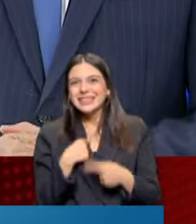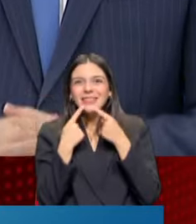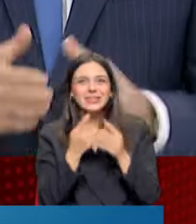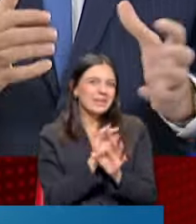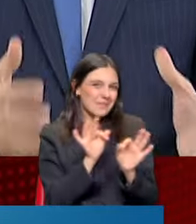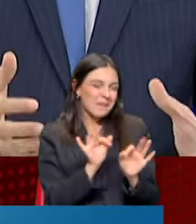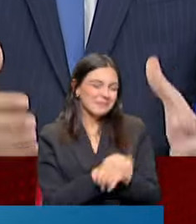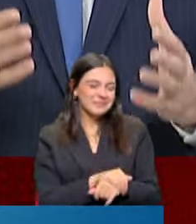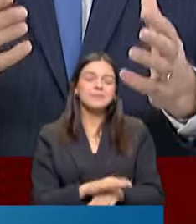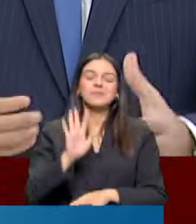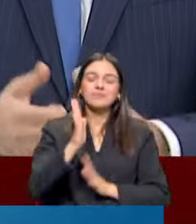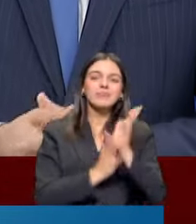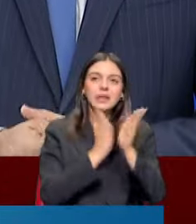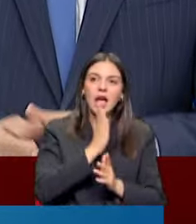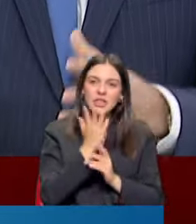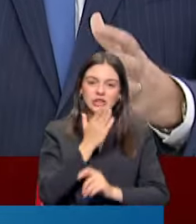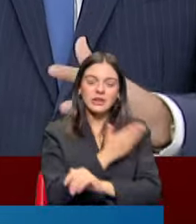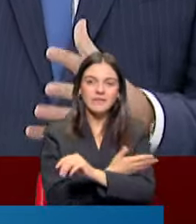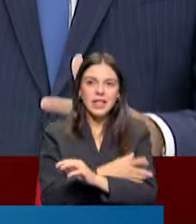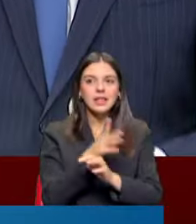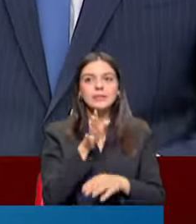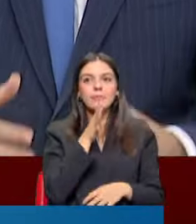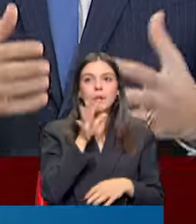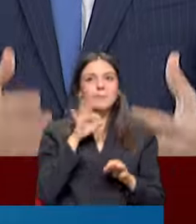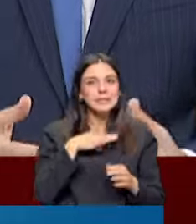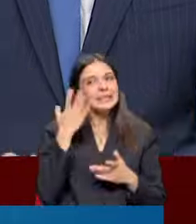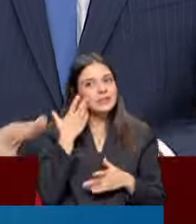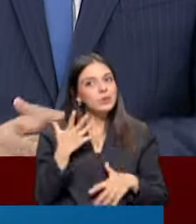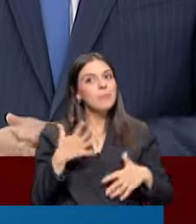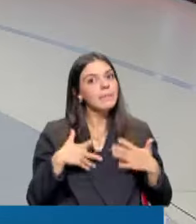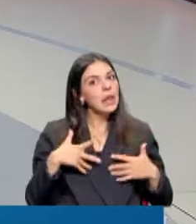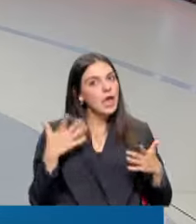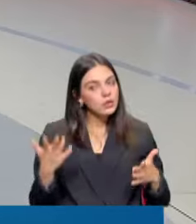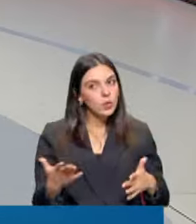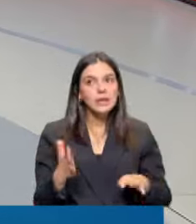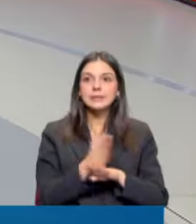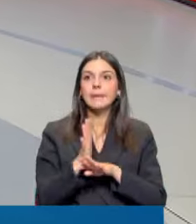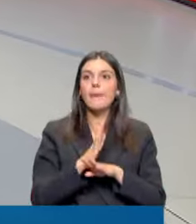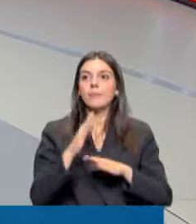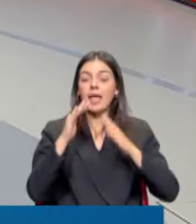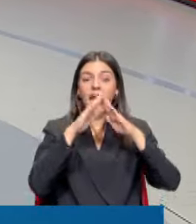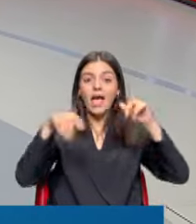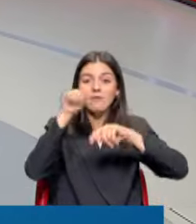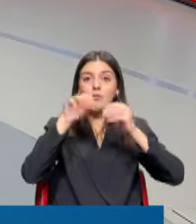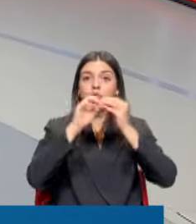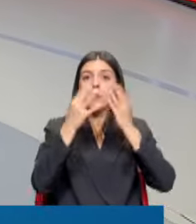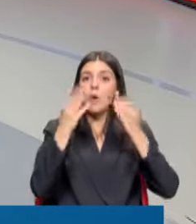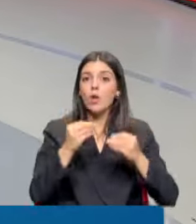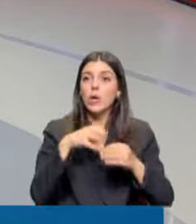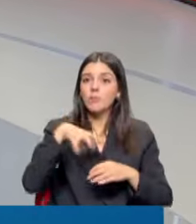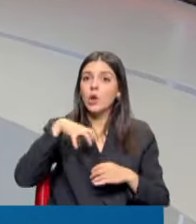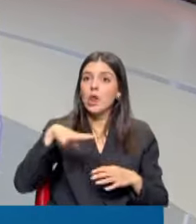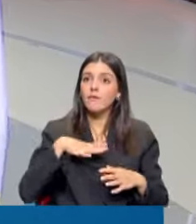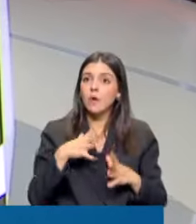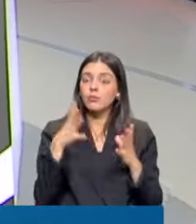diyecektim tam. Ataşehirliler de eminim hep bizi izliyorlar şu an ve merakla izliyorlar. Çünkü imar sorunu olan bölgelerimiz vardı uzun zamandır